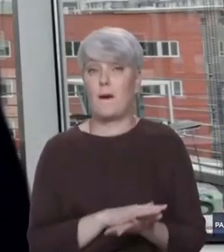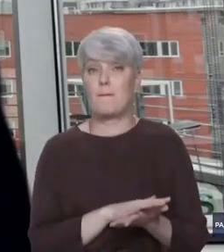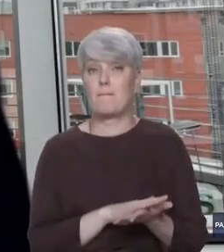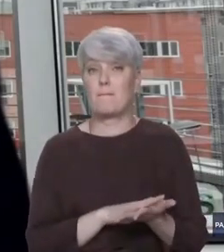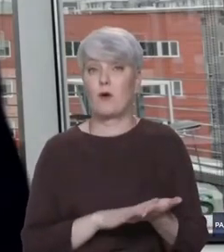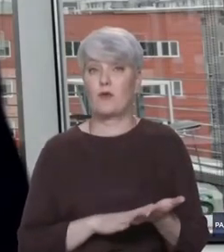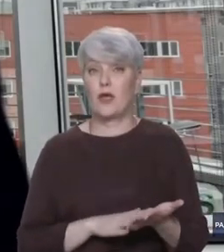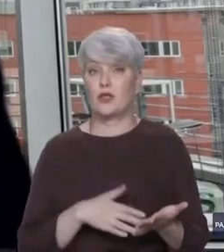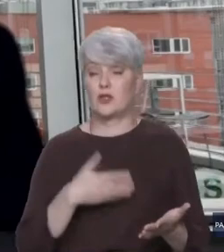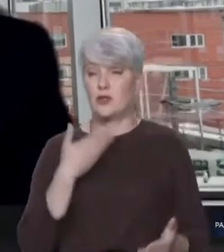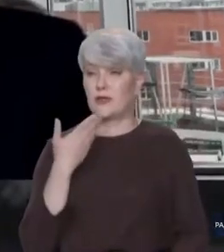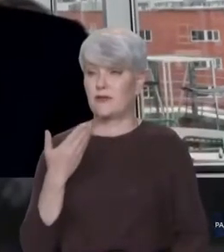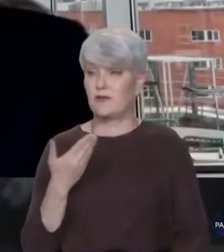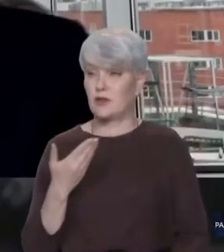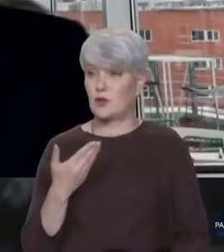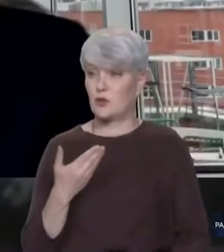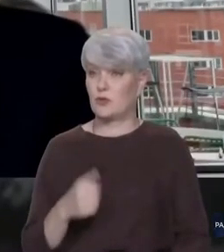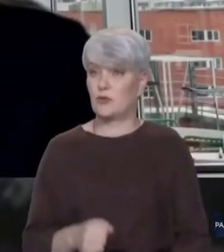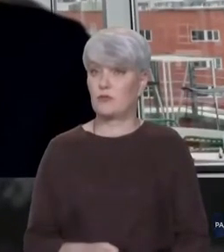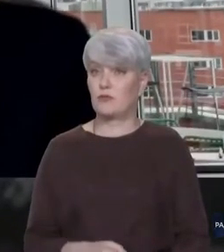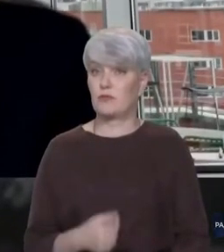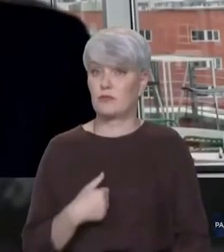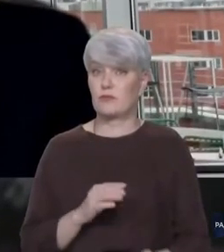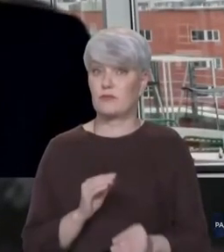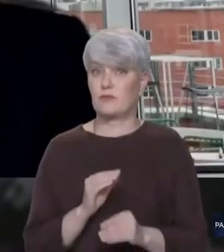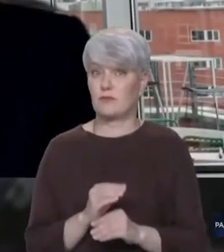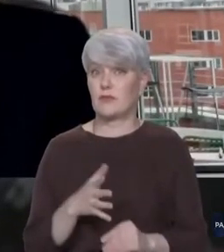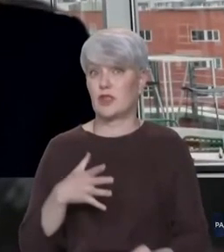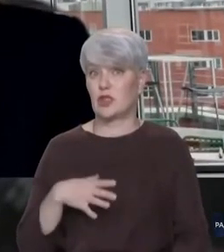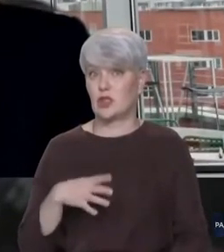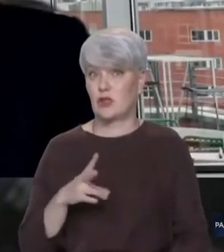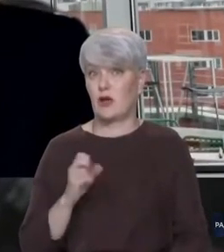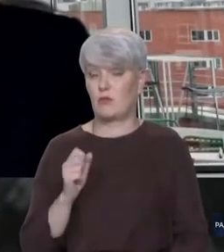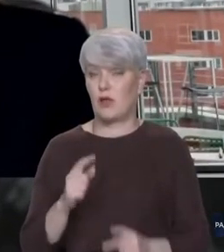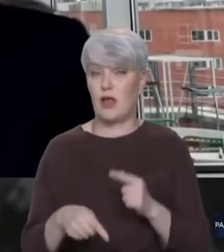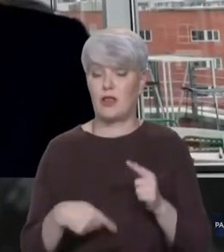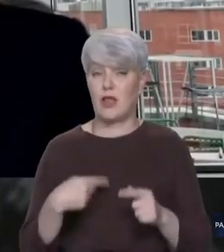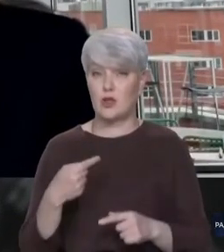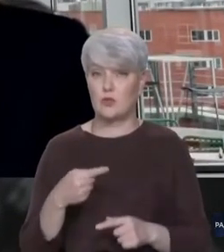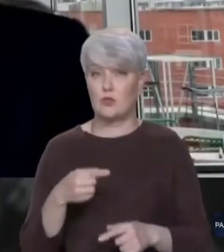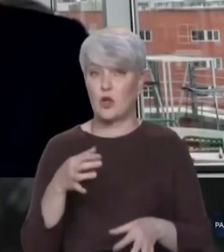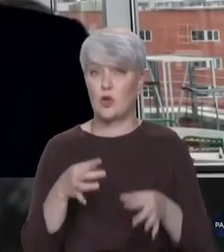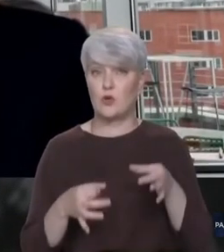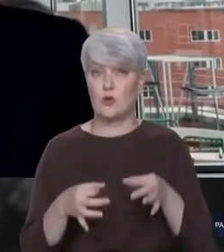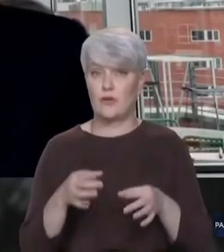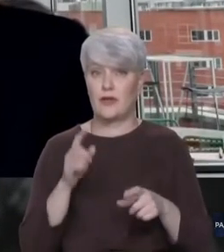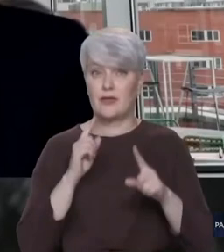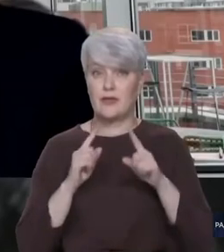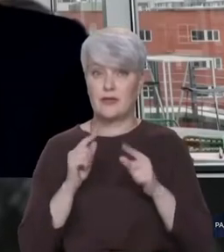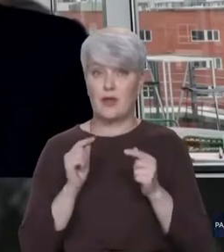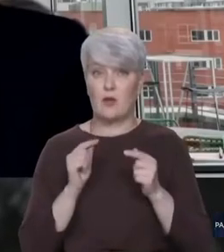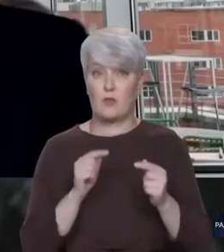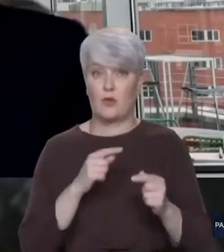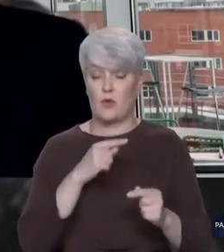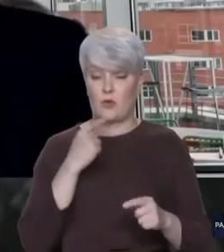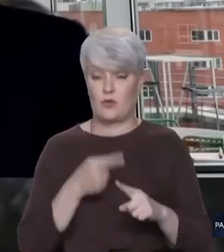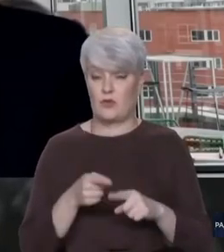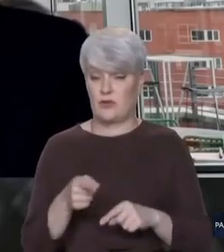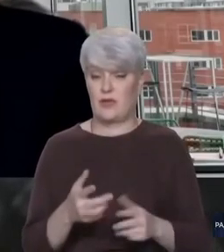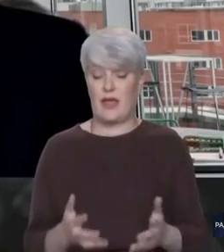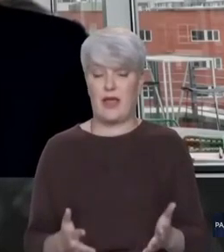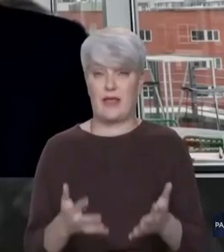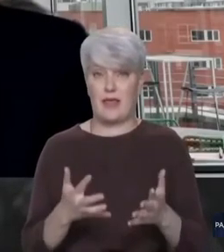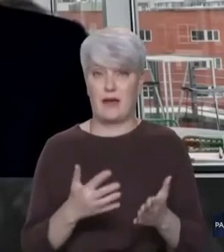виступи суддя Ну я додам що чекаємо ще й на наступні судові засідання проти Росії бо це явно не